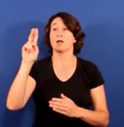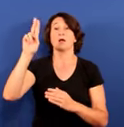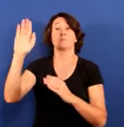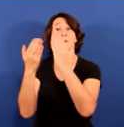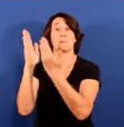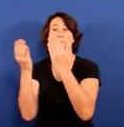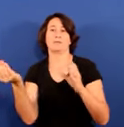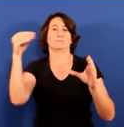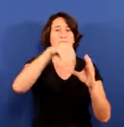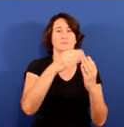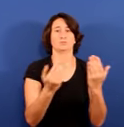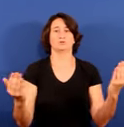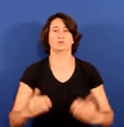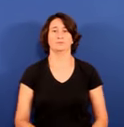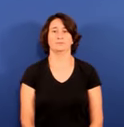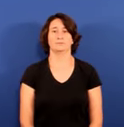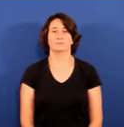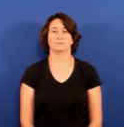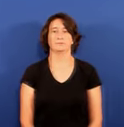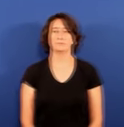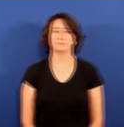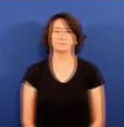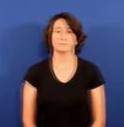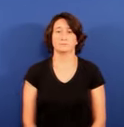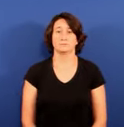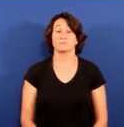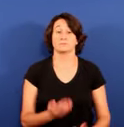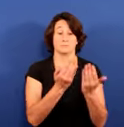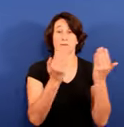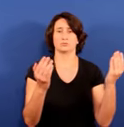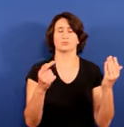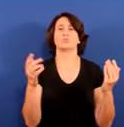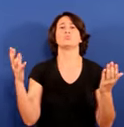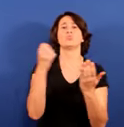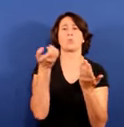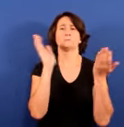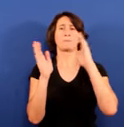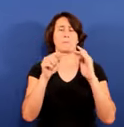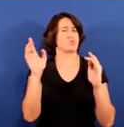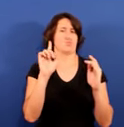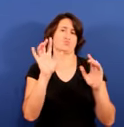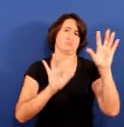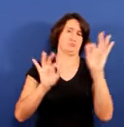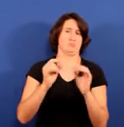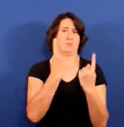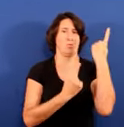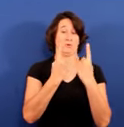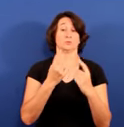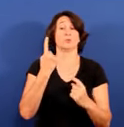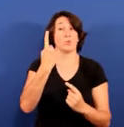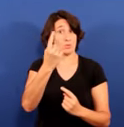Zabaletari egokitu zaio 2012ko KMK orezko saria. Ekitaldia, Miren Josuna Aristondo Kulturako Foro Diputatuak azaldu